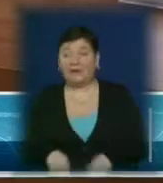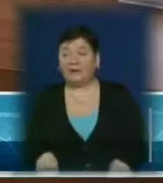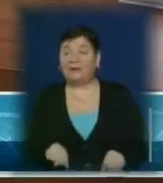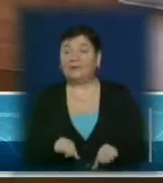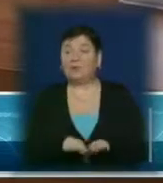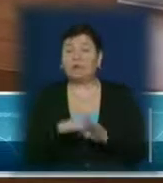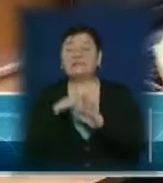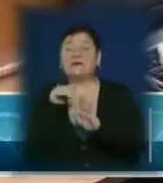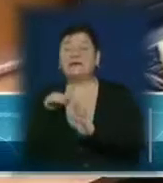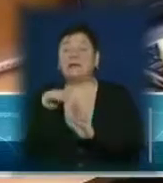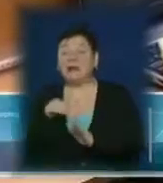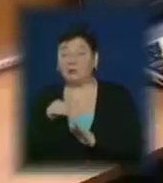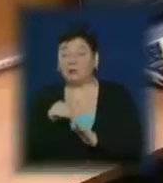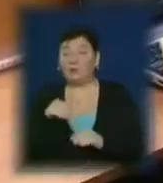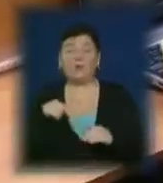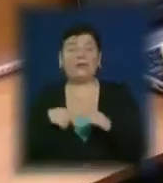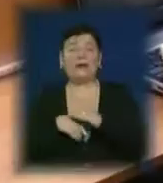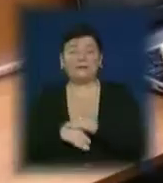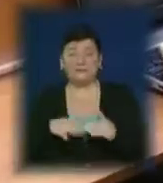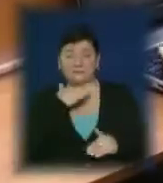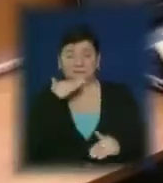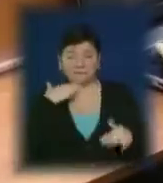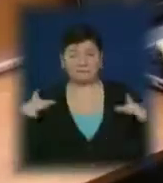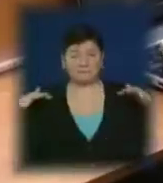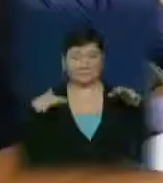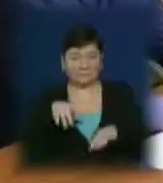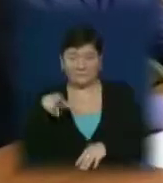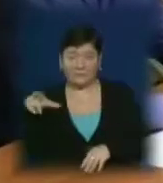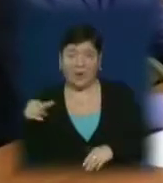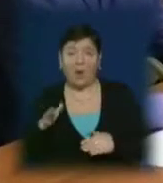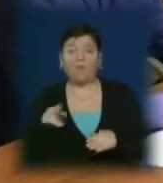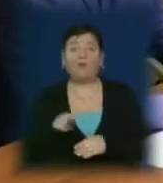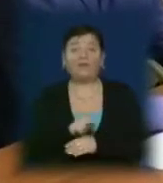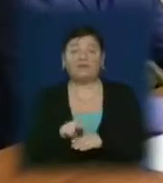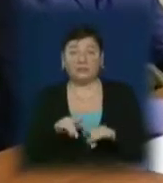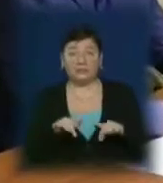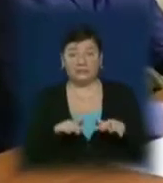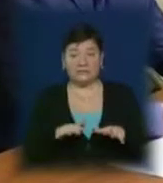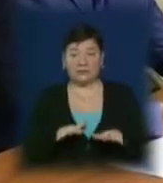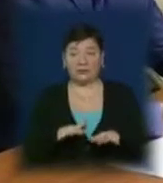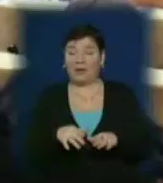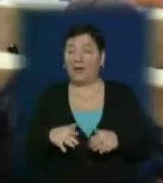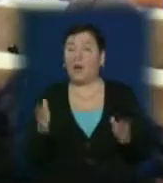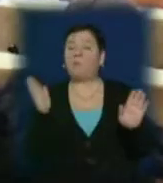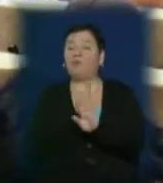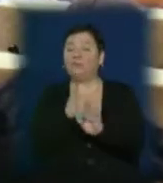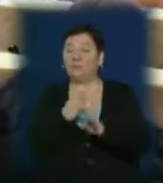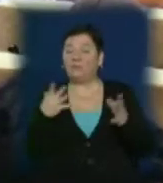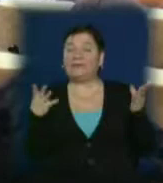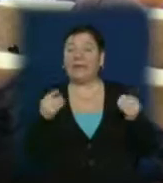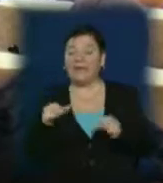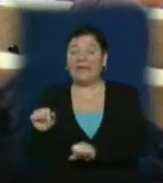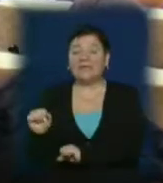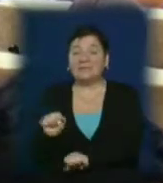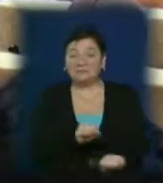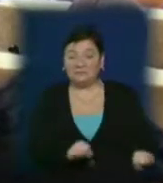епідеміологи закликають громадян уникати великого скупчення людей, виконувати профілактичні заходи, провітрювати та зволожувати